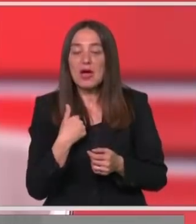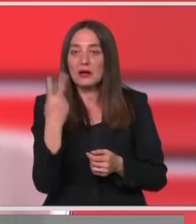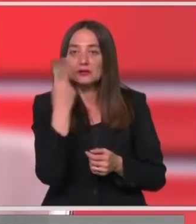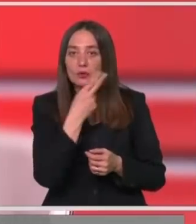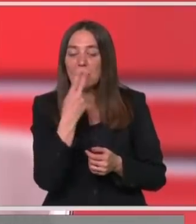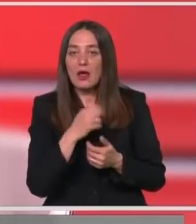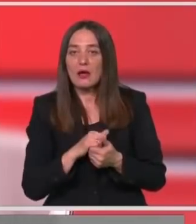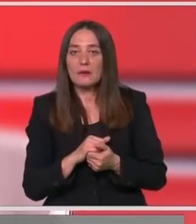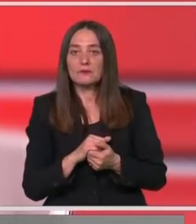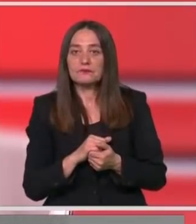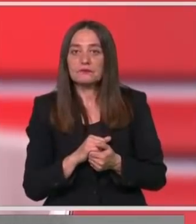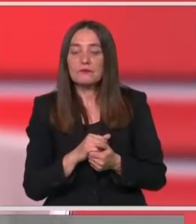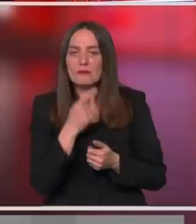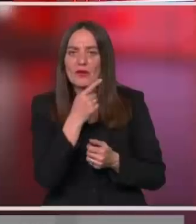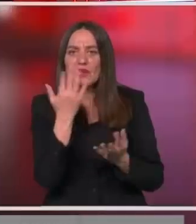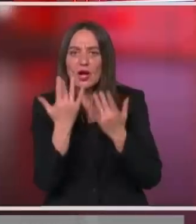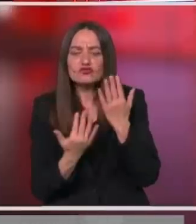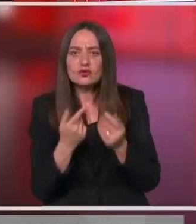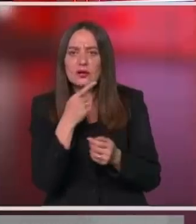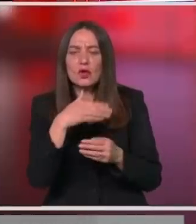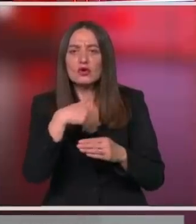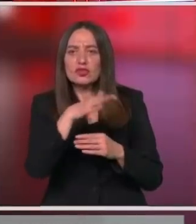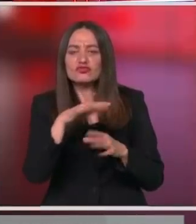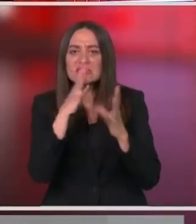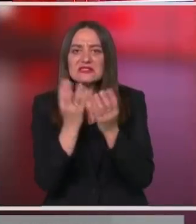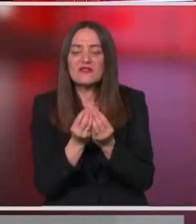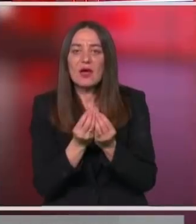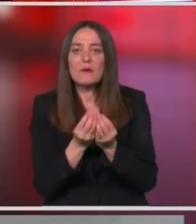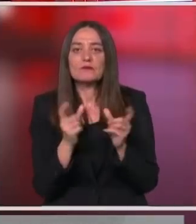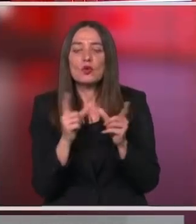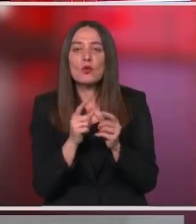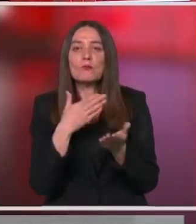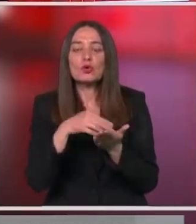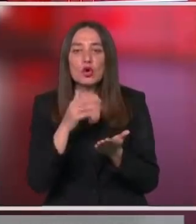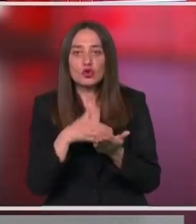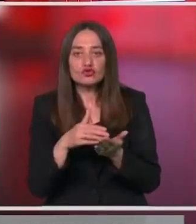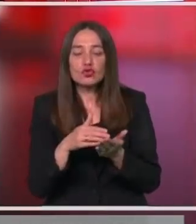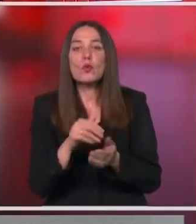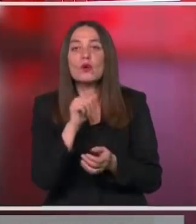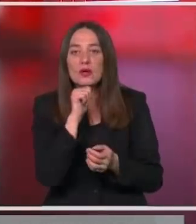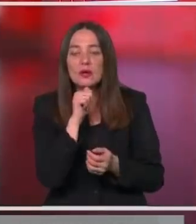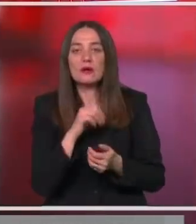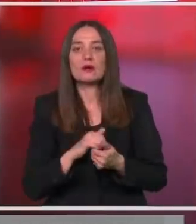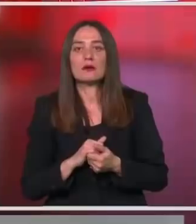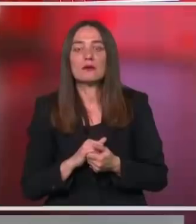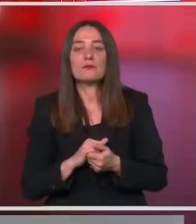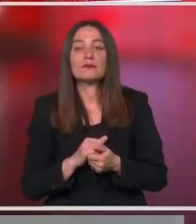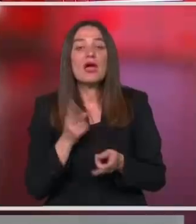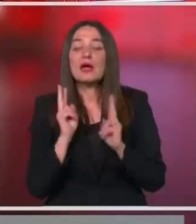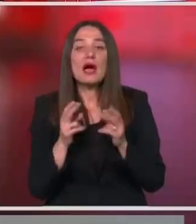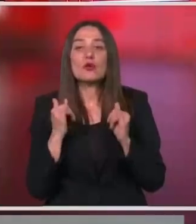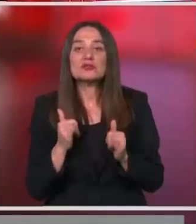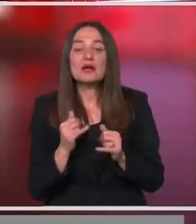razumela, vi računate da će to otići sve u potrošnju. I kako